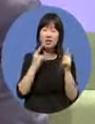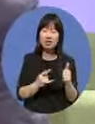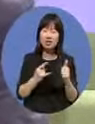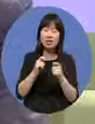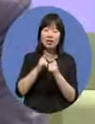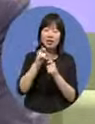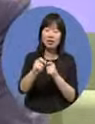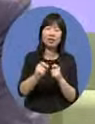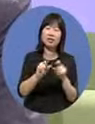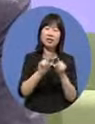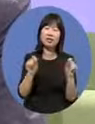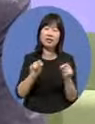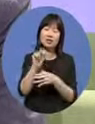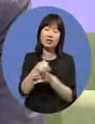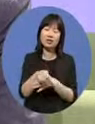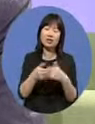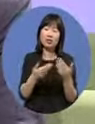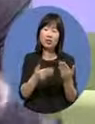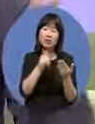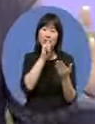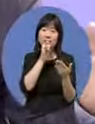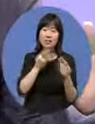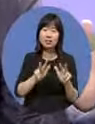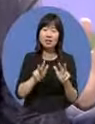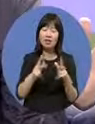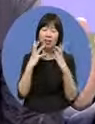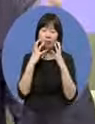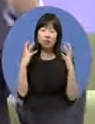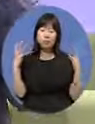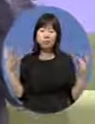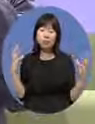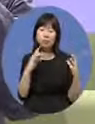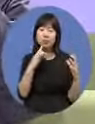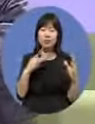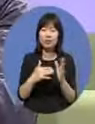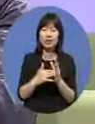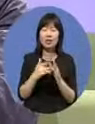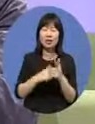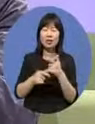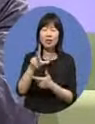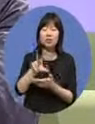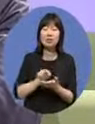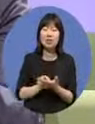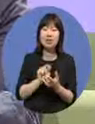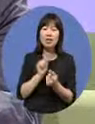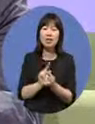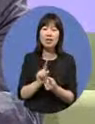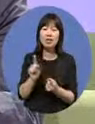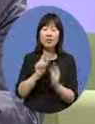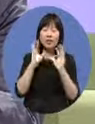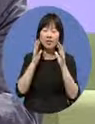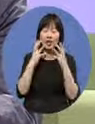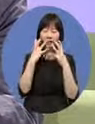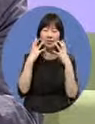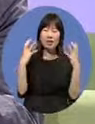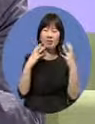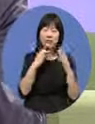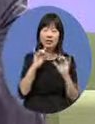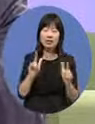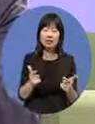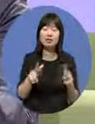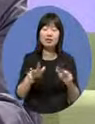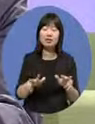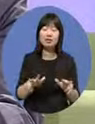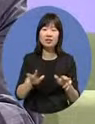이제 음식을 허용을 해버리면 옆으로만 퍼지고 그다음에 더 문제는 이제 이게 소아비만 아이들뿐만 아니라